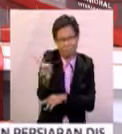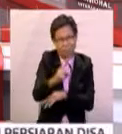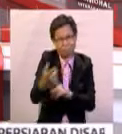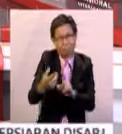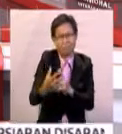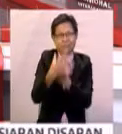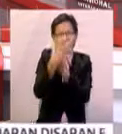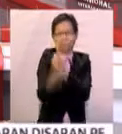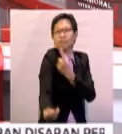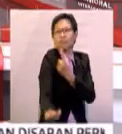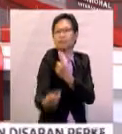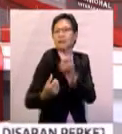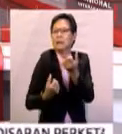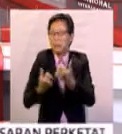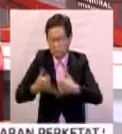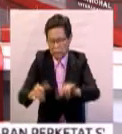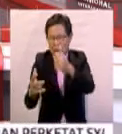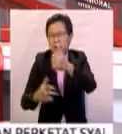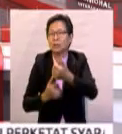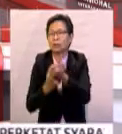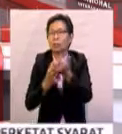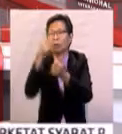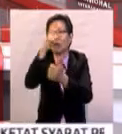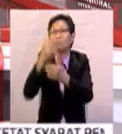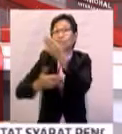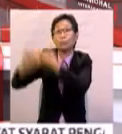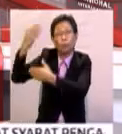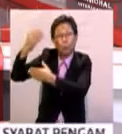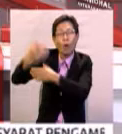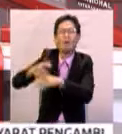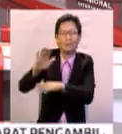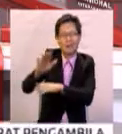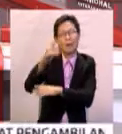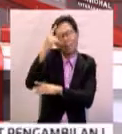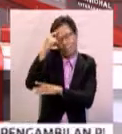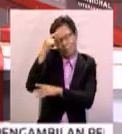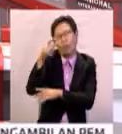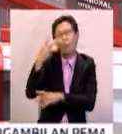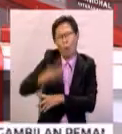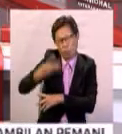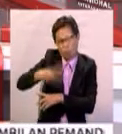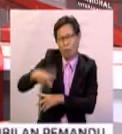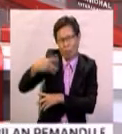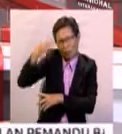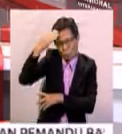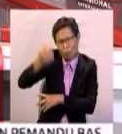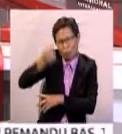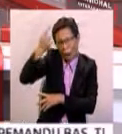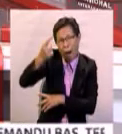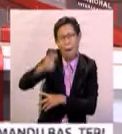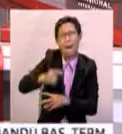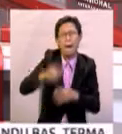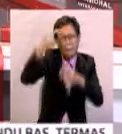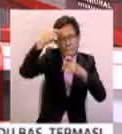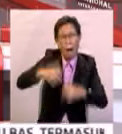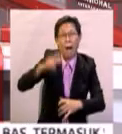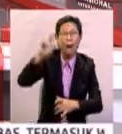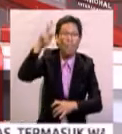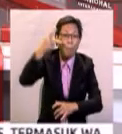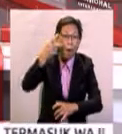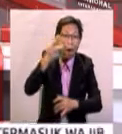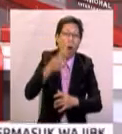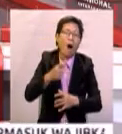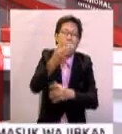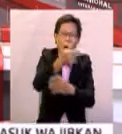sabotaj dengan masih menyokong kerajaan terdahulu. Namun, beliau memahami dan menghormati pendirian politik serta hak